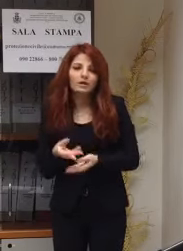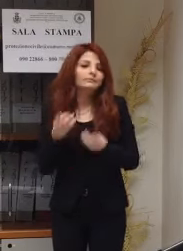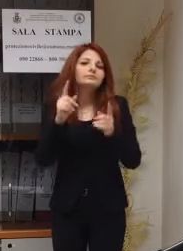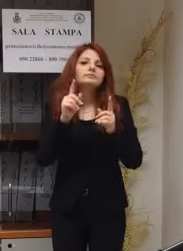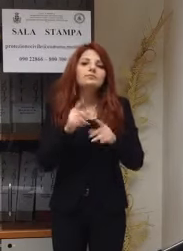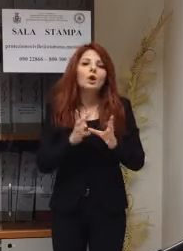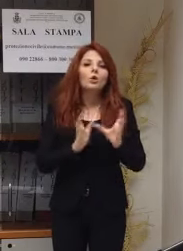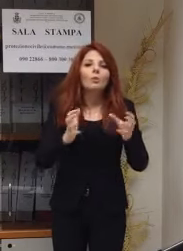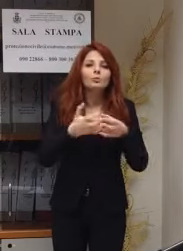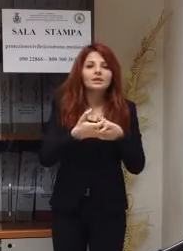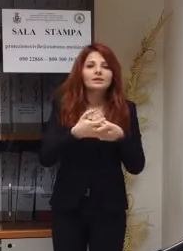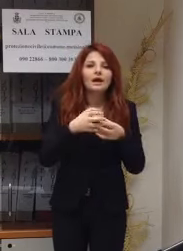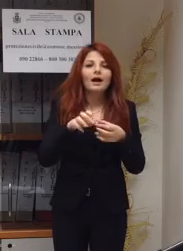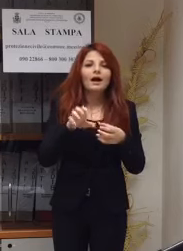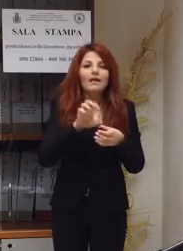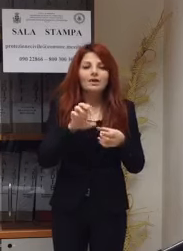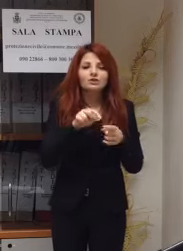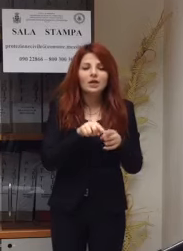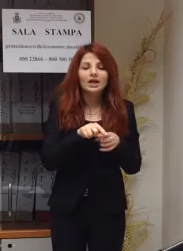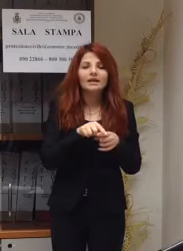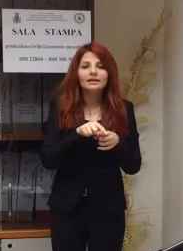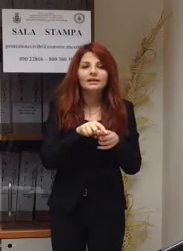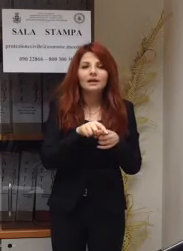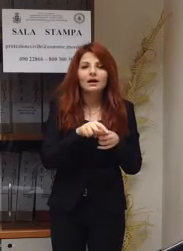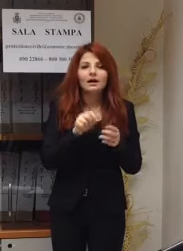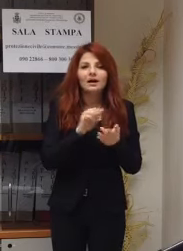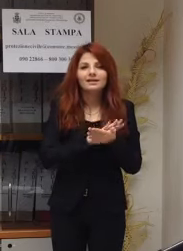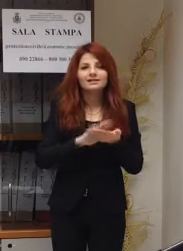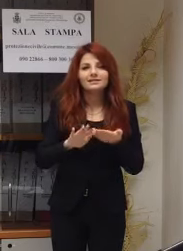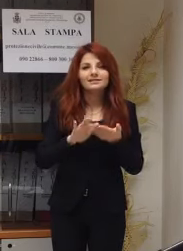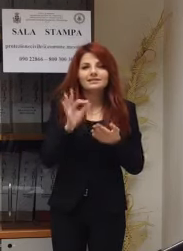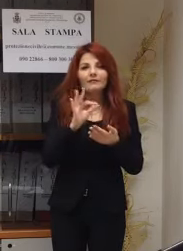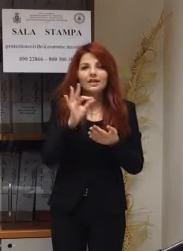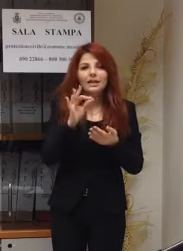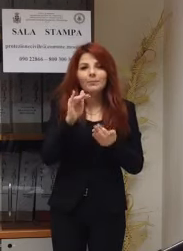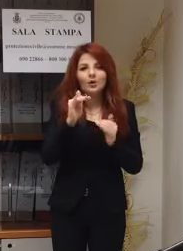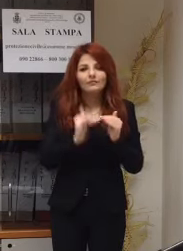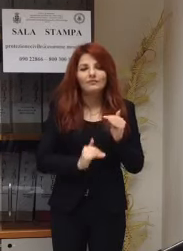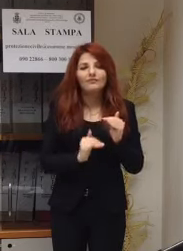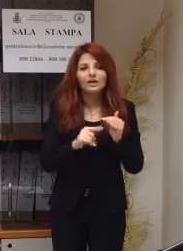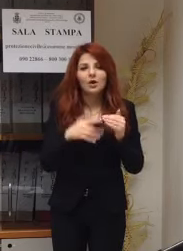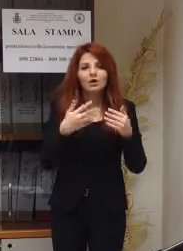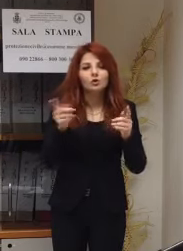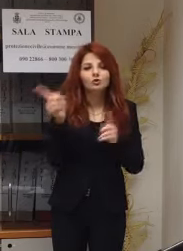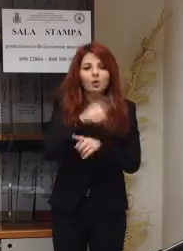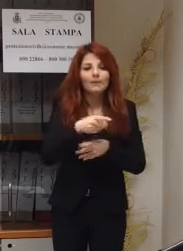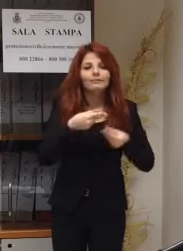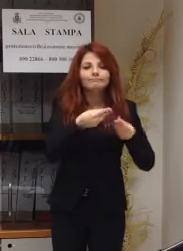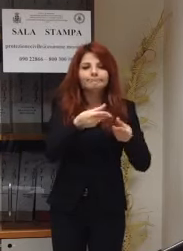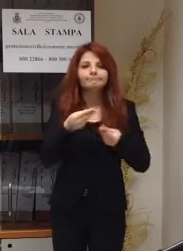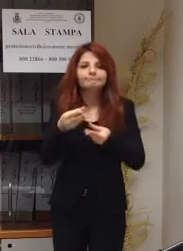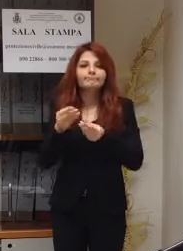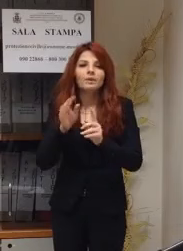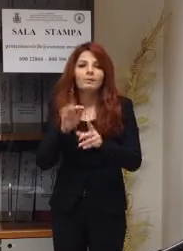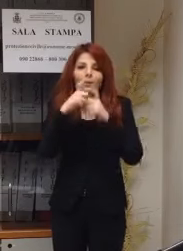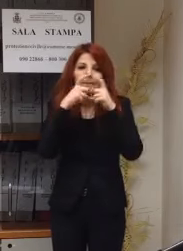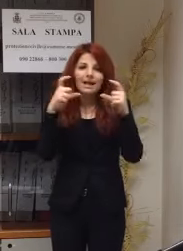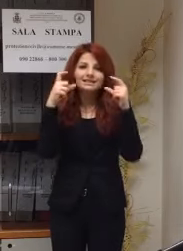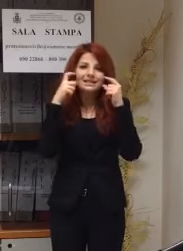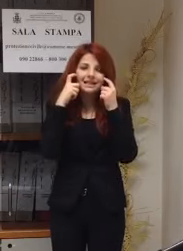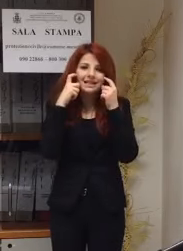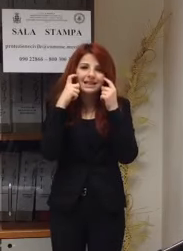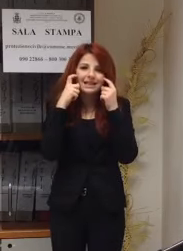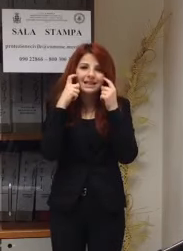evangelica del Pastore Croce di San Filippo Inferiore, che domani distribuirà delle mascherine nel rione di Santa Lucia sopra